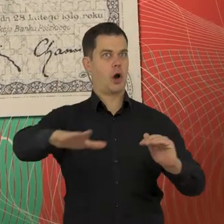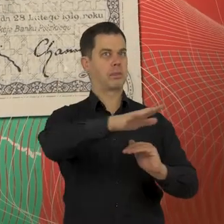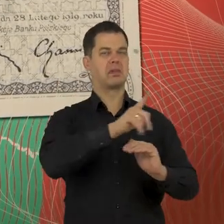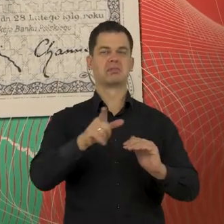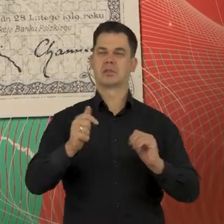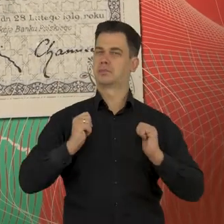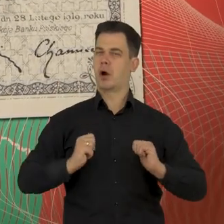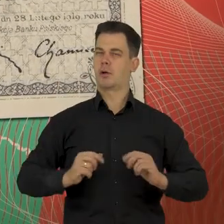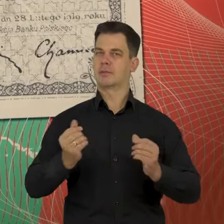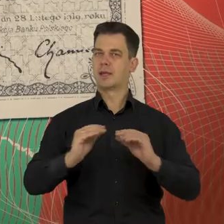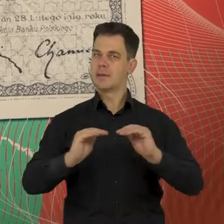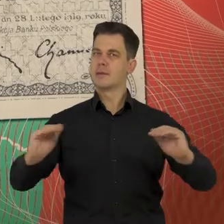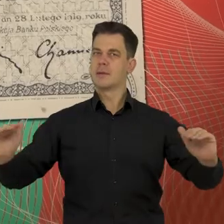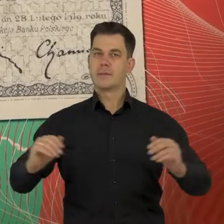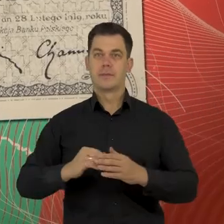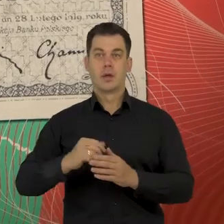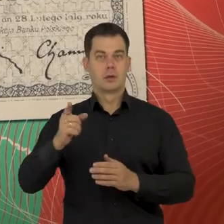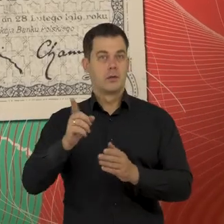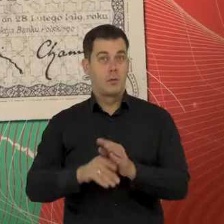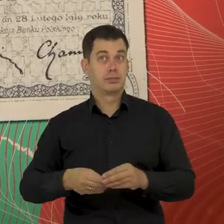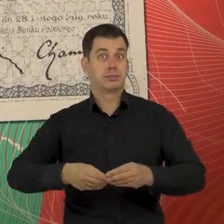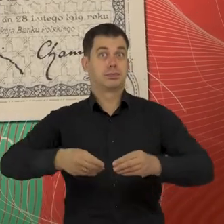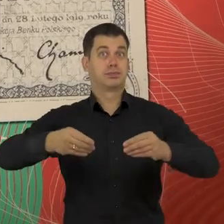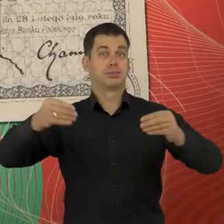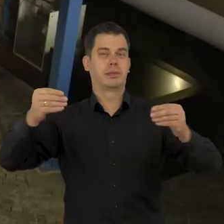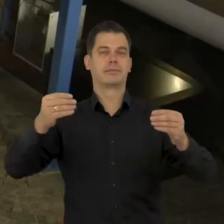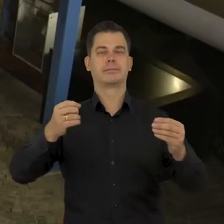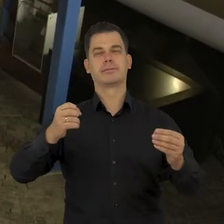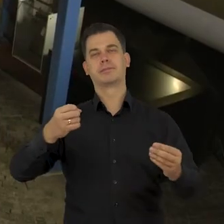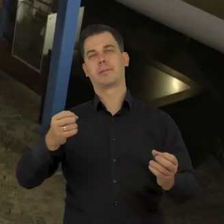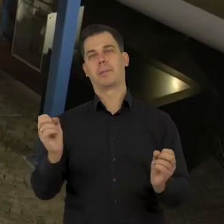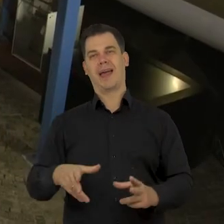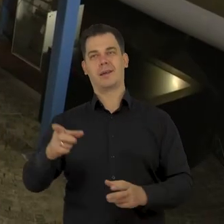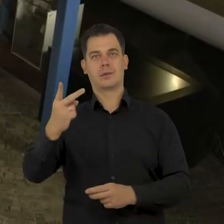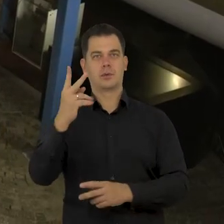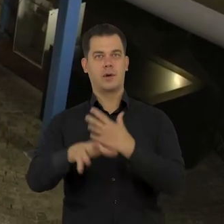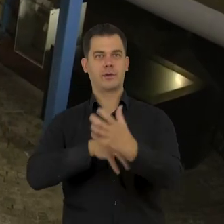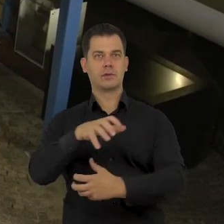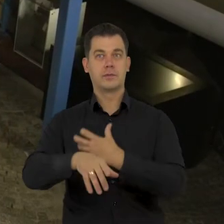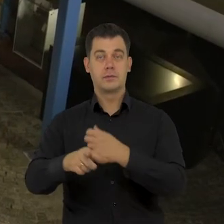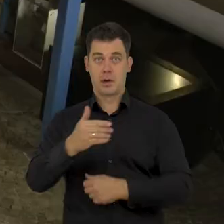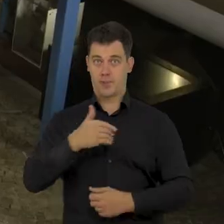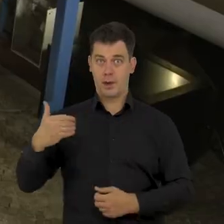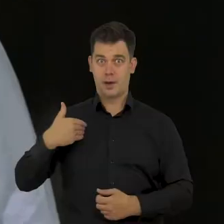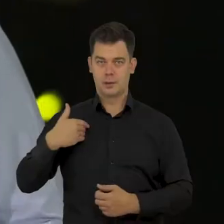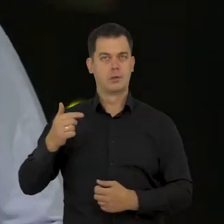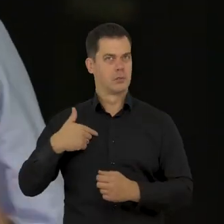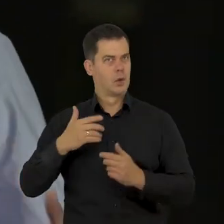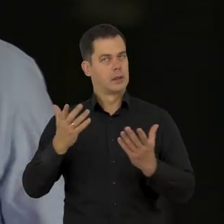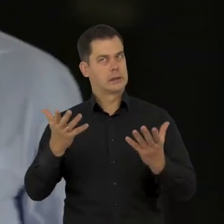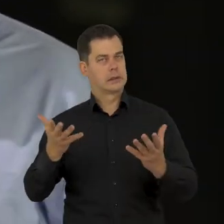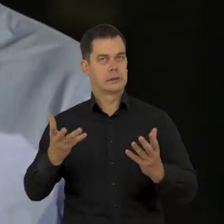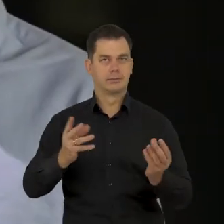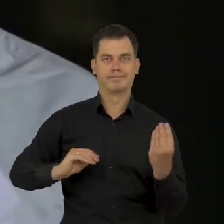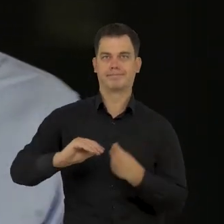z najbardziej stabilnych walut w Europie. Dynamiczny rozwój ekonomiczny przerwany jest przez wybuch II wojny światowej.